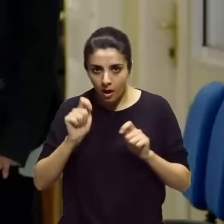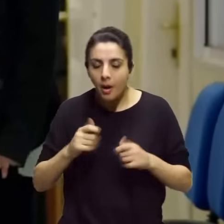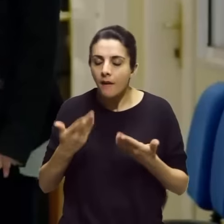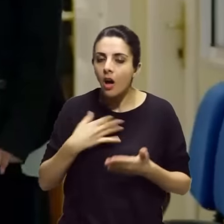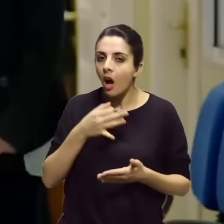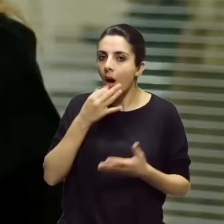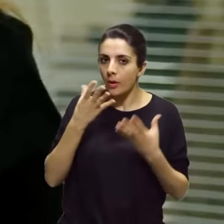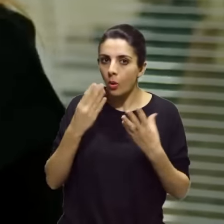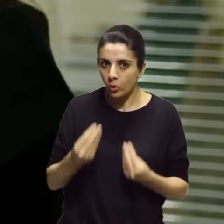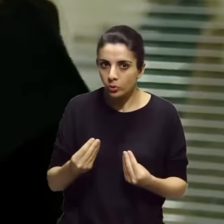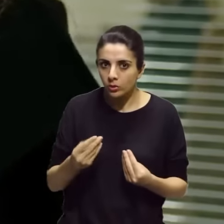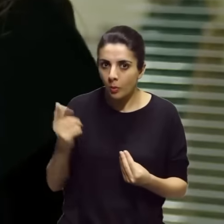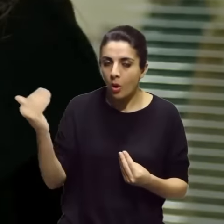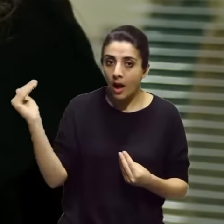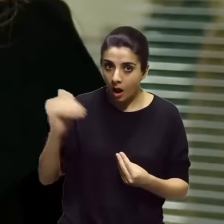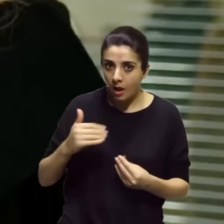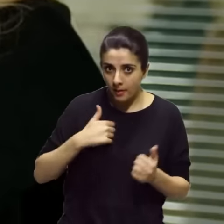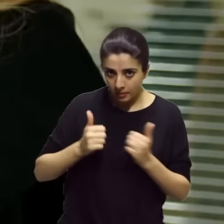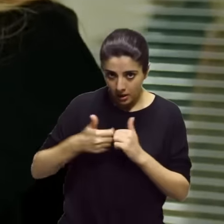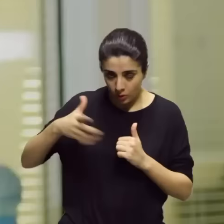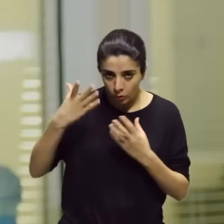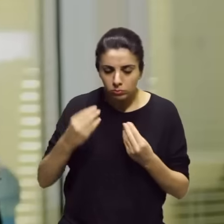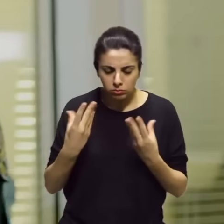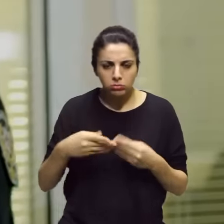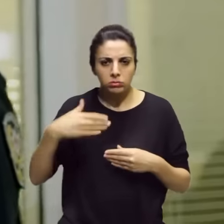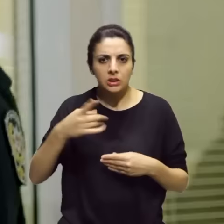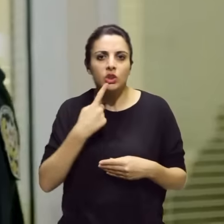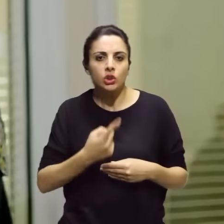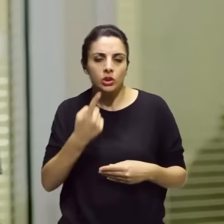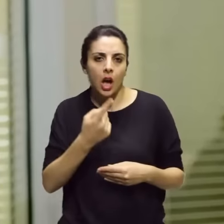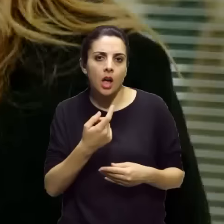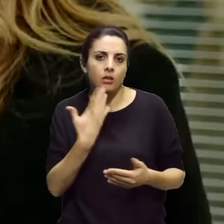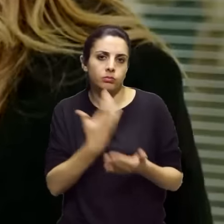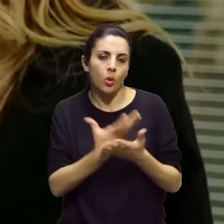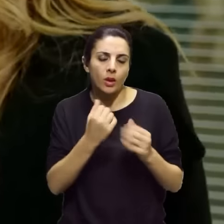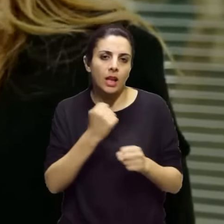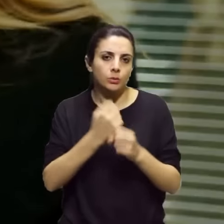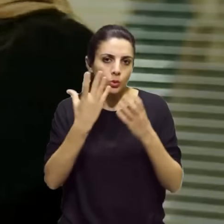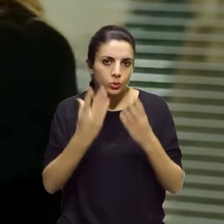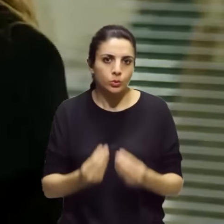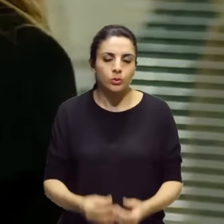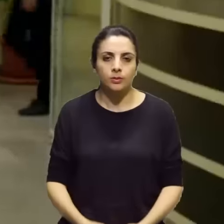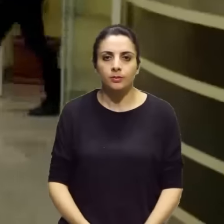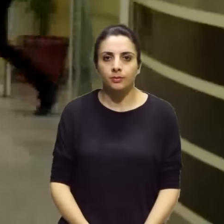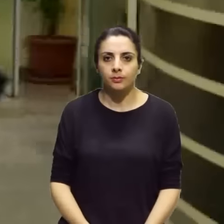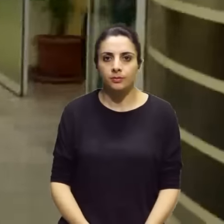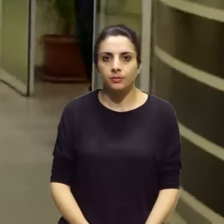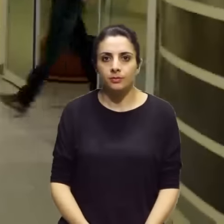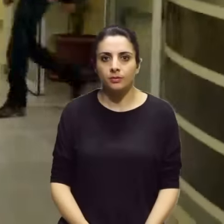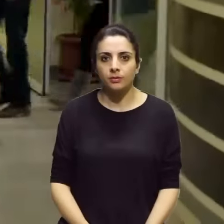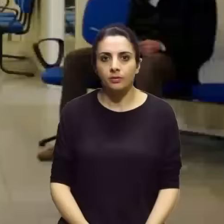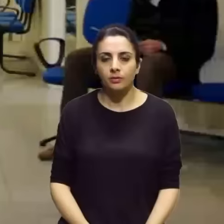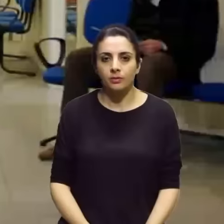evet haber verdim. Onlar gelince ben gidebilirim değil mi? Evet tabii. Şikayetiniz işlem alındı bile. Geçmiş olsun. Tolgalar telaşla içeri